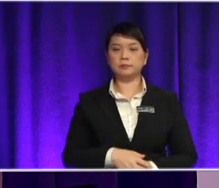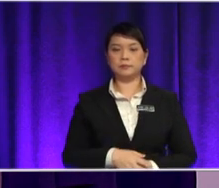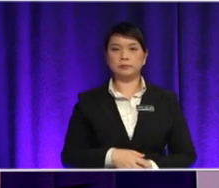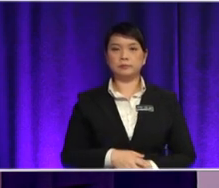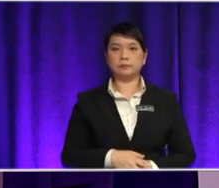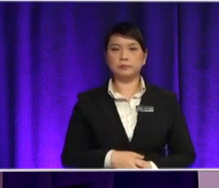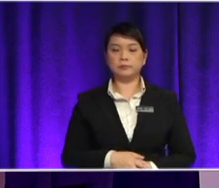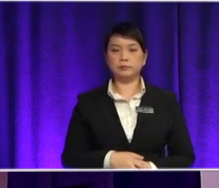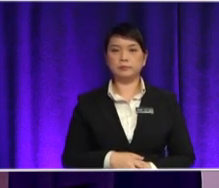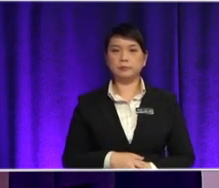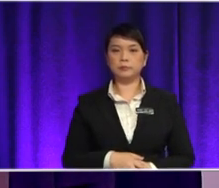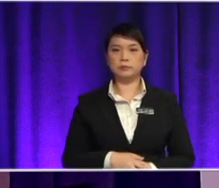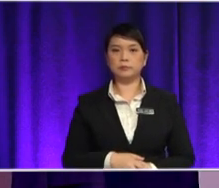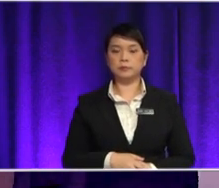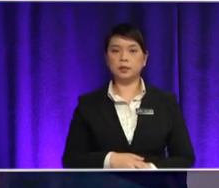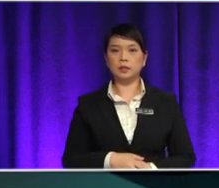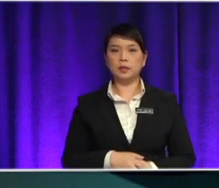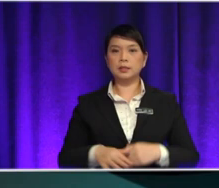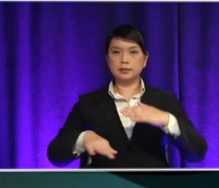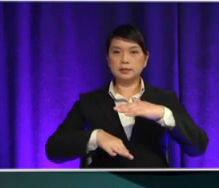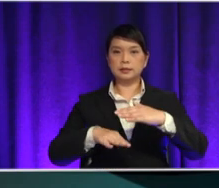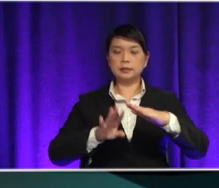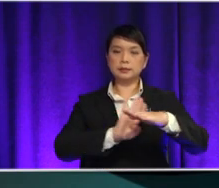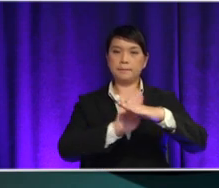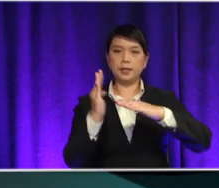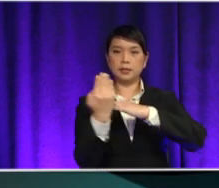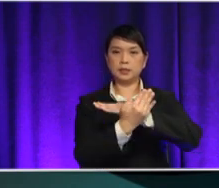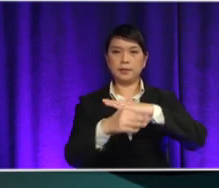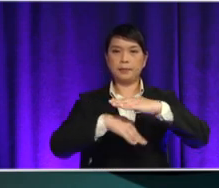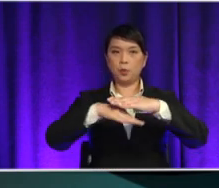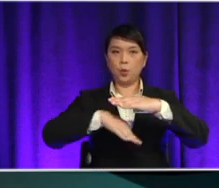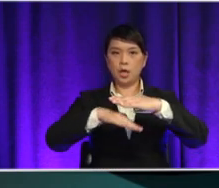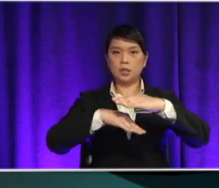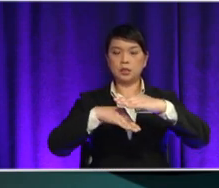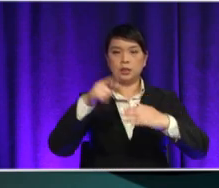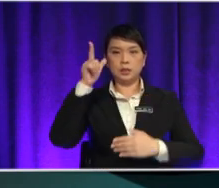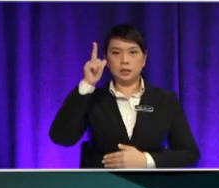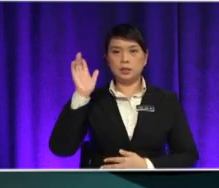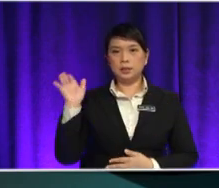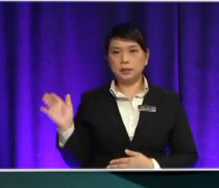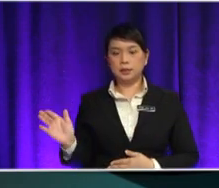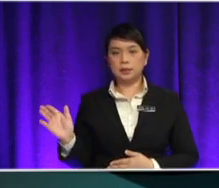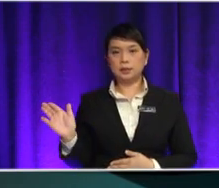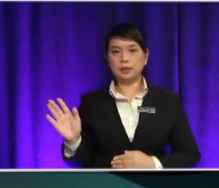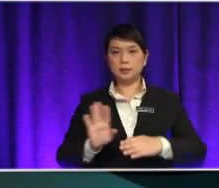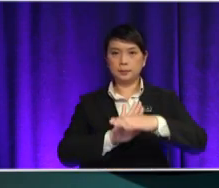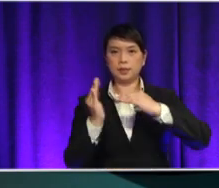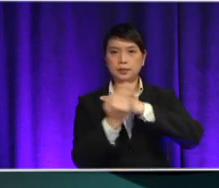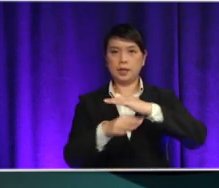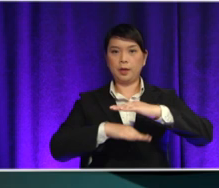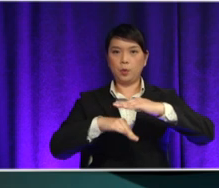154.5. Ini sempadan bawah. Di bawah dia. Nampak tak? Kalau sempadan bawah, kita akan ambil yang bawah ini. Ya,